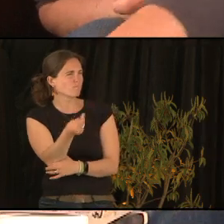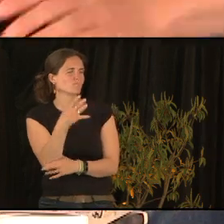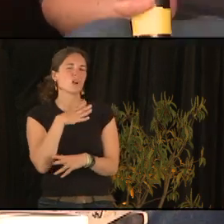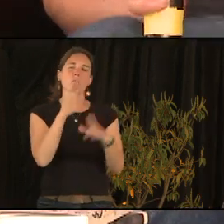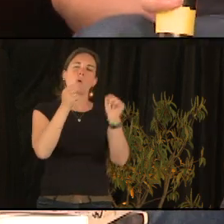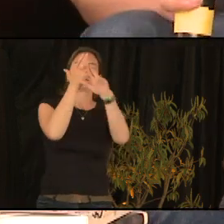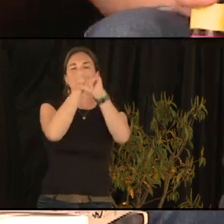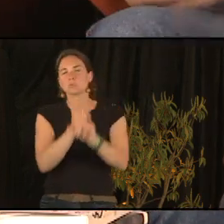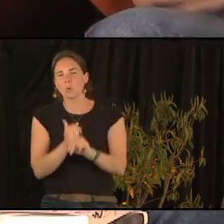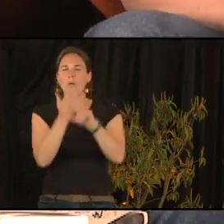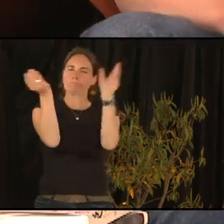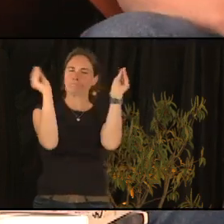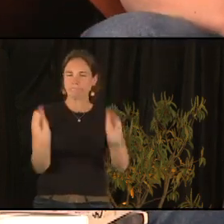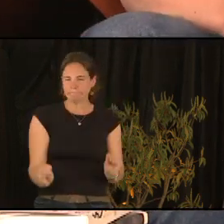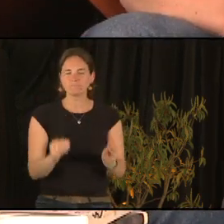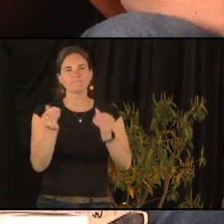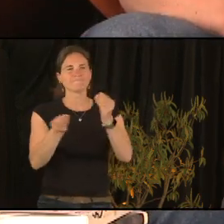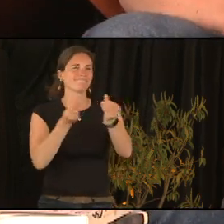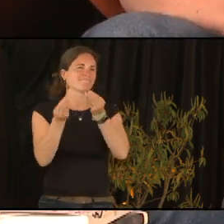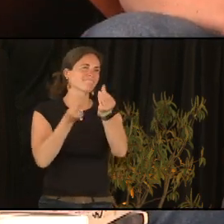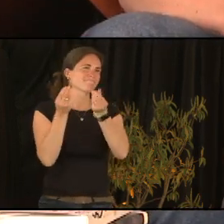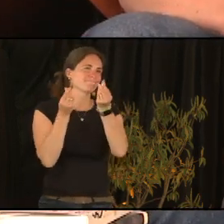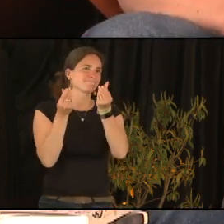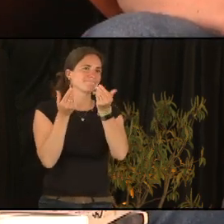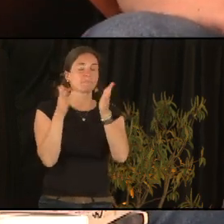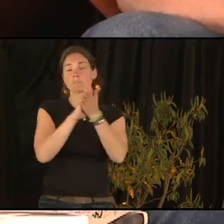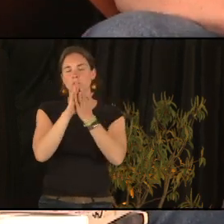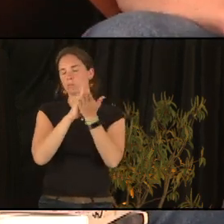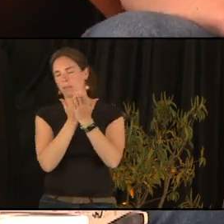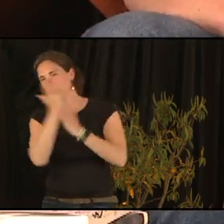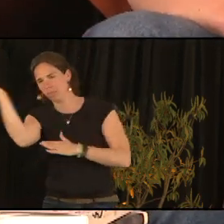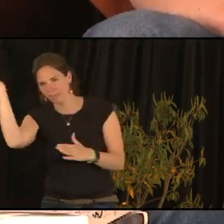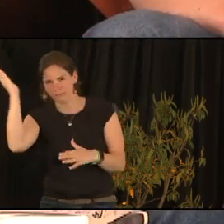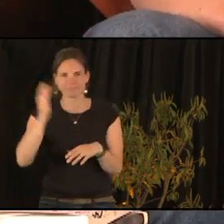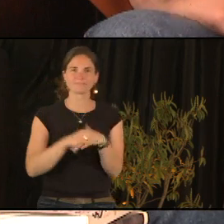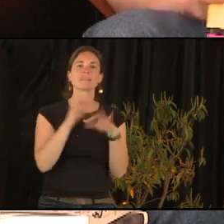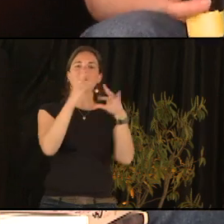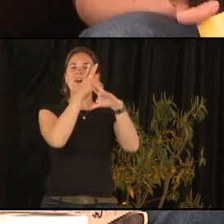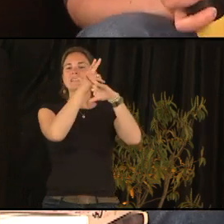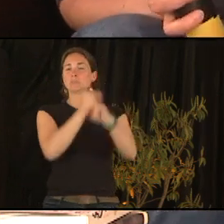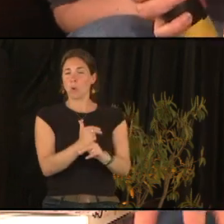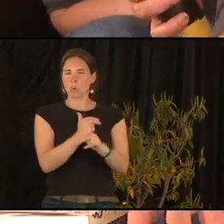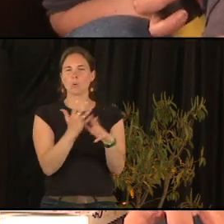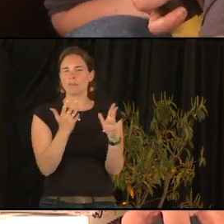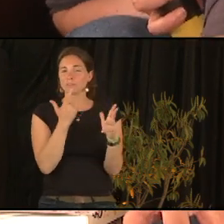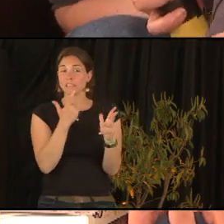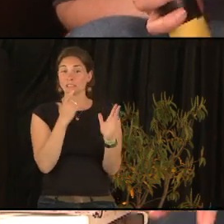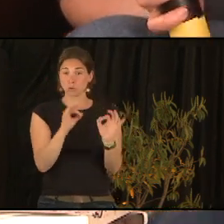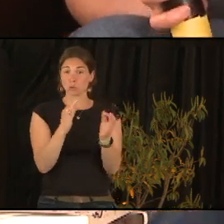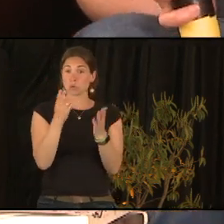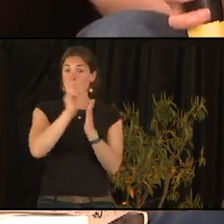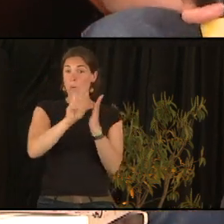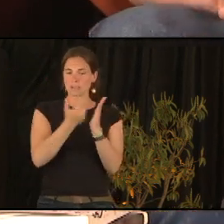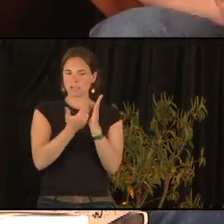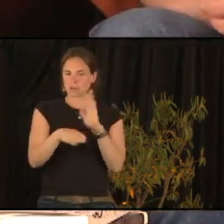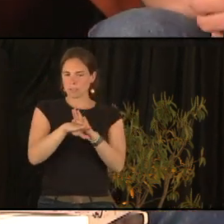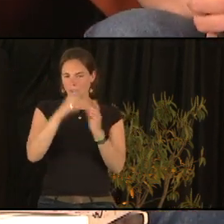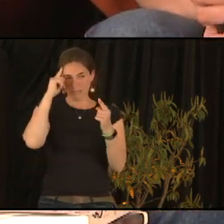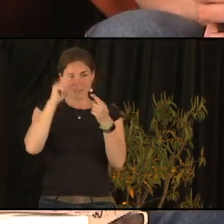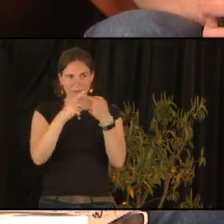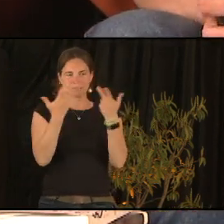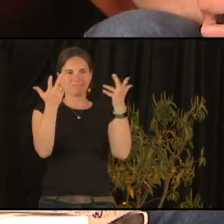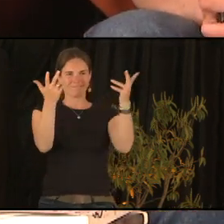descriptions, etc. Mais voilà, pardon, je m'éloigne un peu. Mais justement, en parlant de description, ce qui est un peu à l'origine aussi du roman, c'est ça, c'est la description